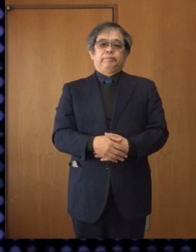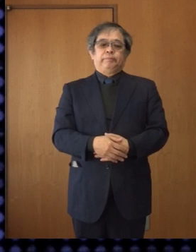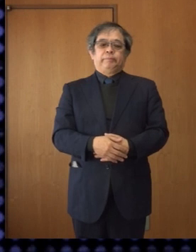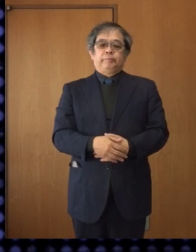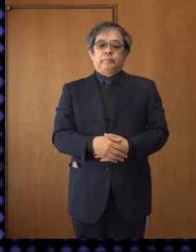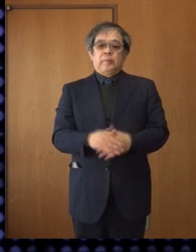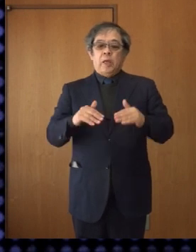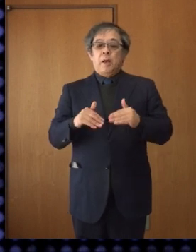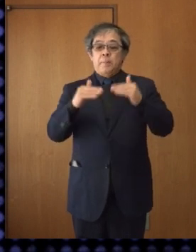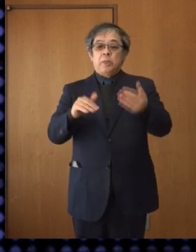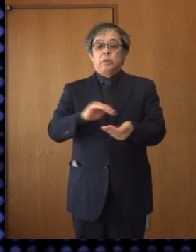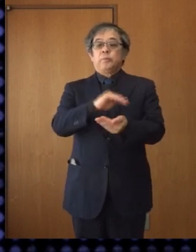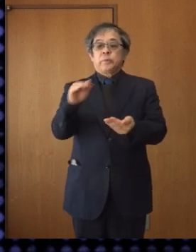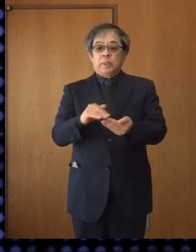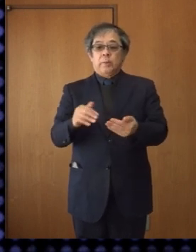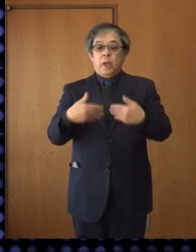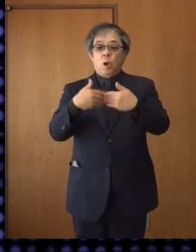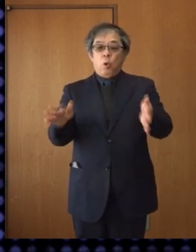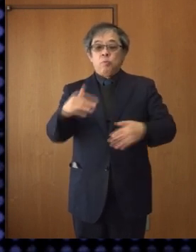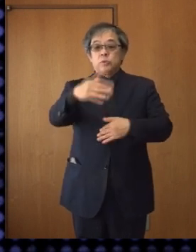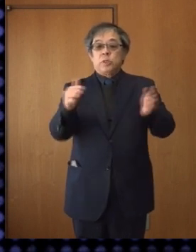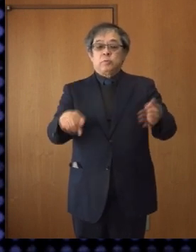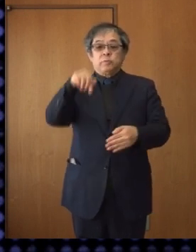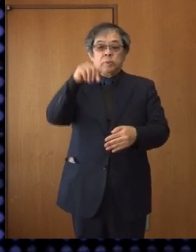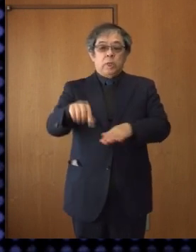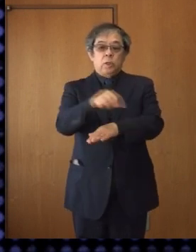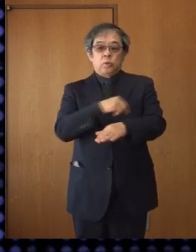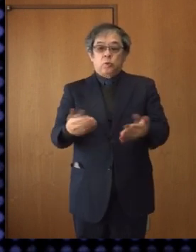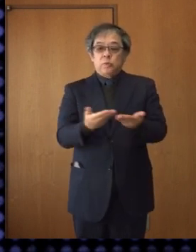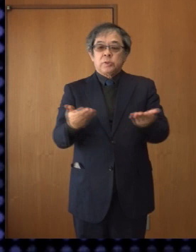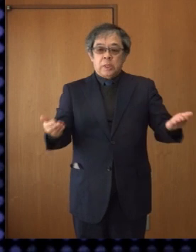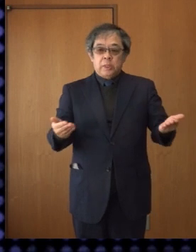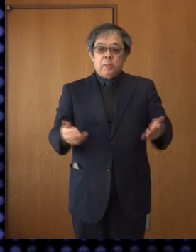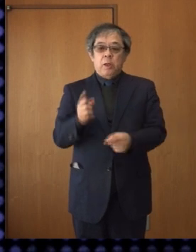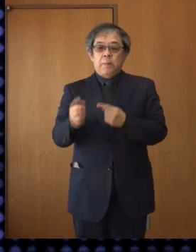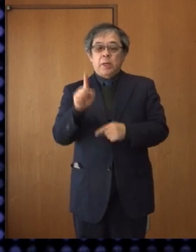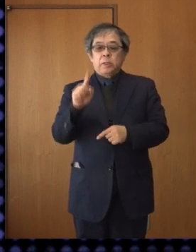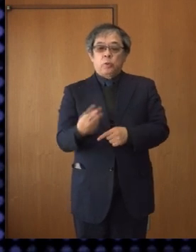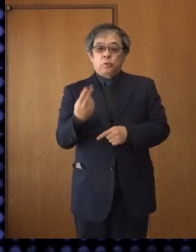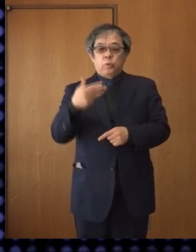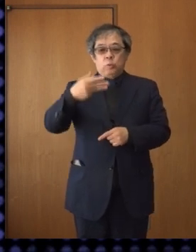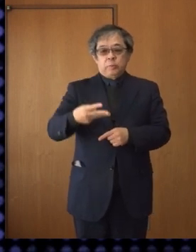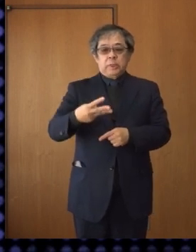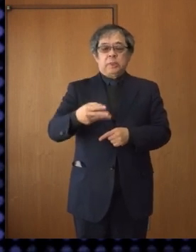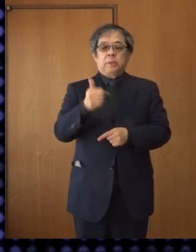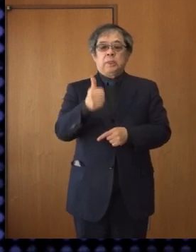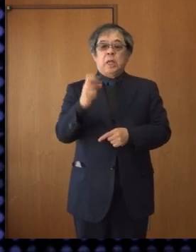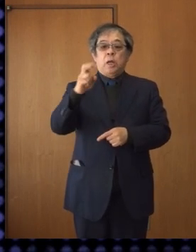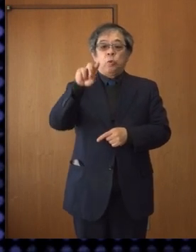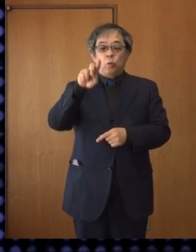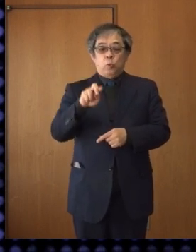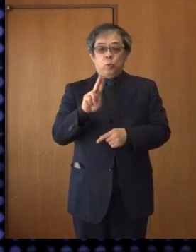パルテノン多摩オープンスタジオで特別展牧野富太郎と多摩を開催。